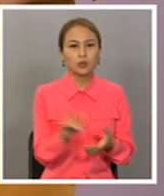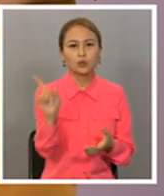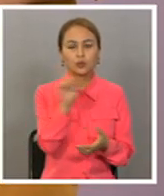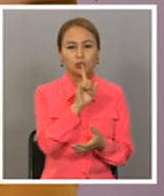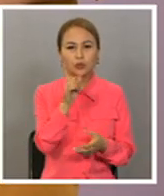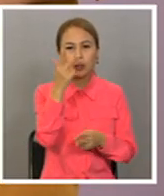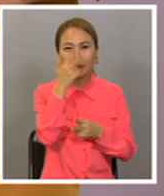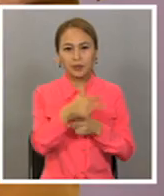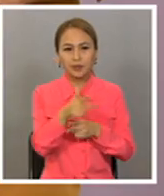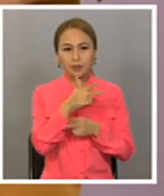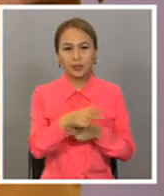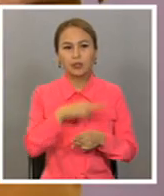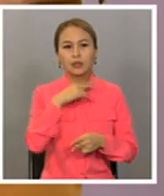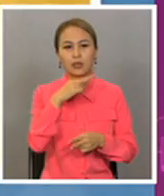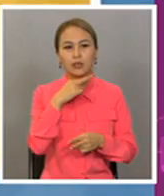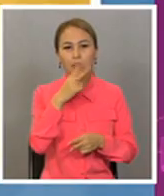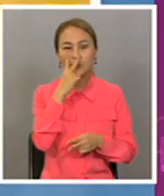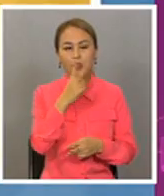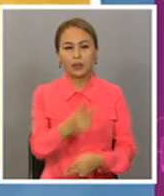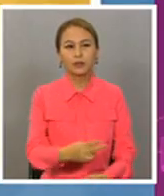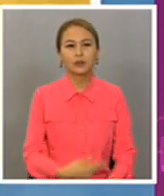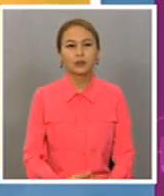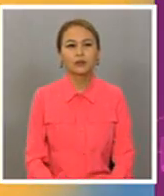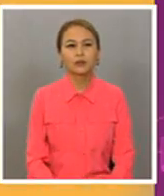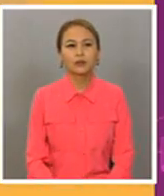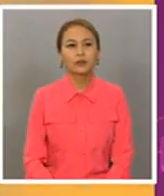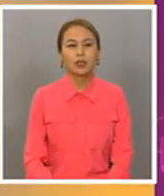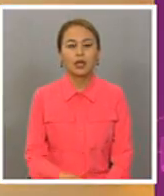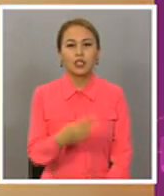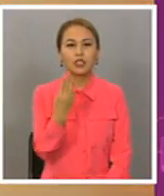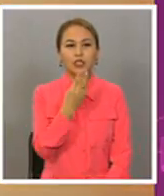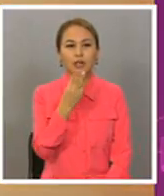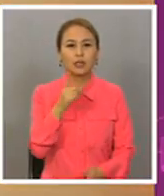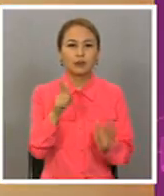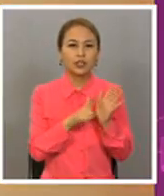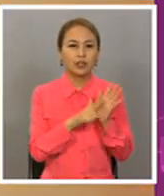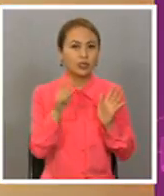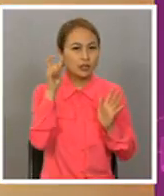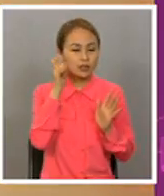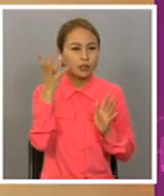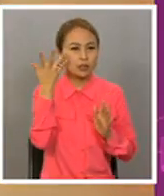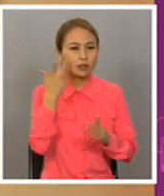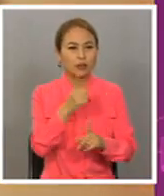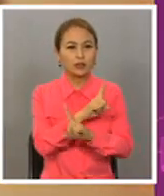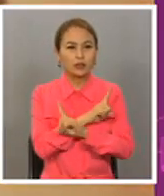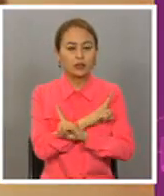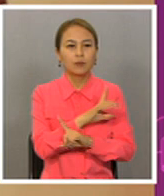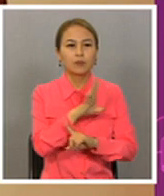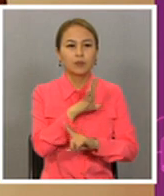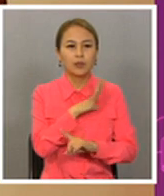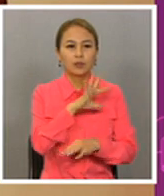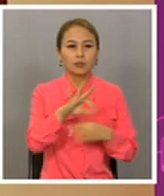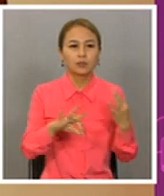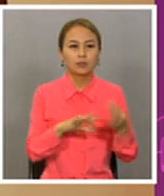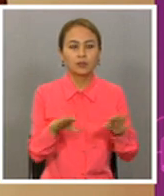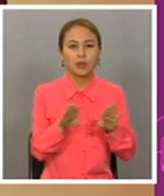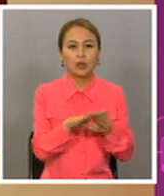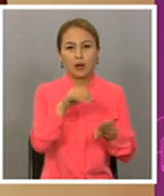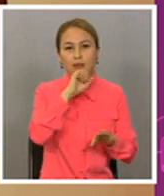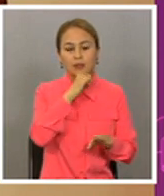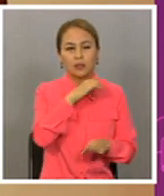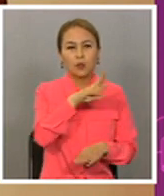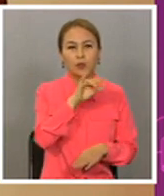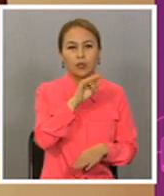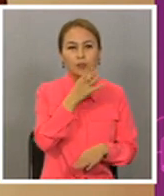бейнематериалға назар аударайық. Шәкәрім 7 жасында әкесі қайтыс болып жетім қалды. Атасы Құнанбай оны өз тәрбиесін